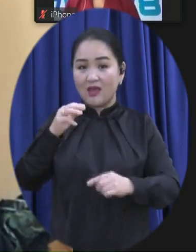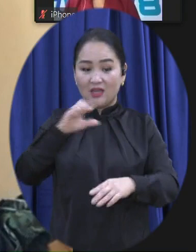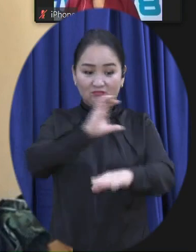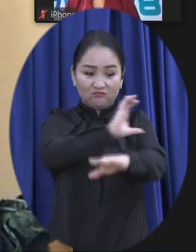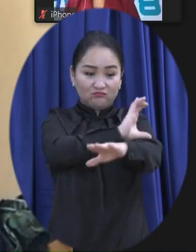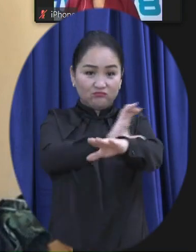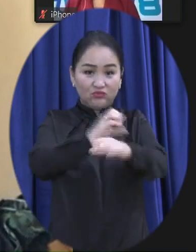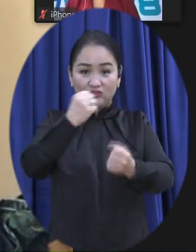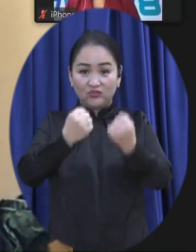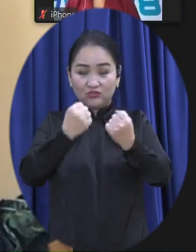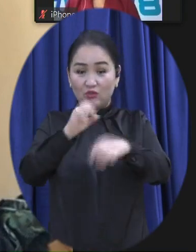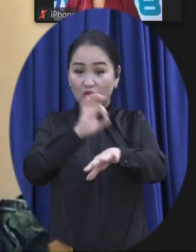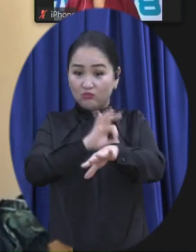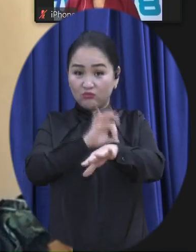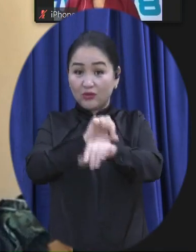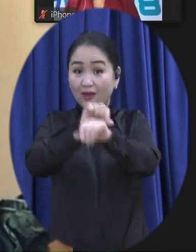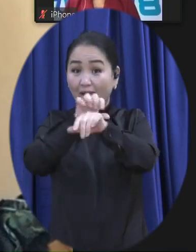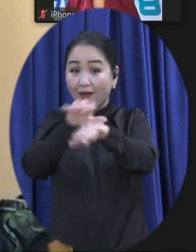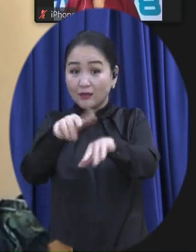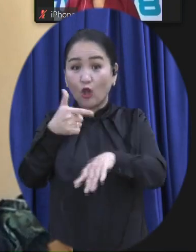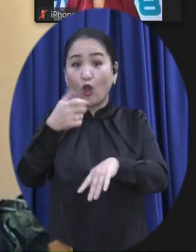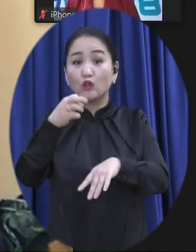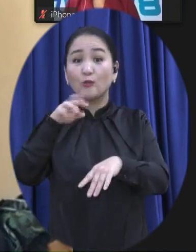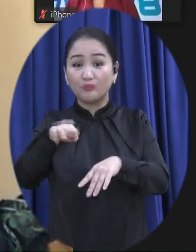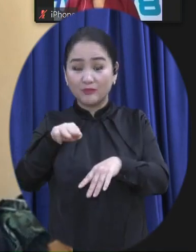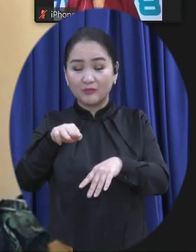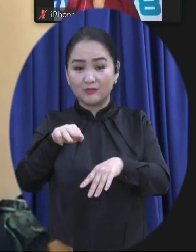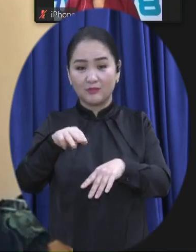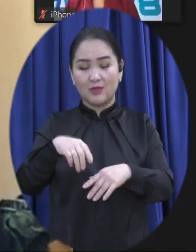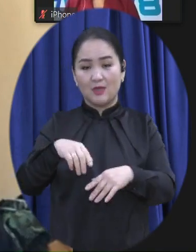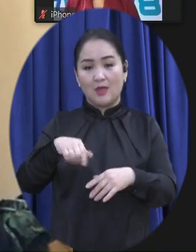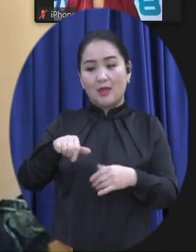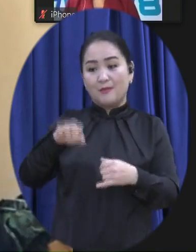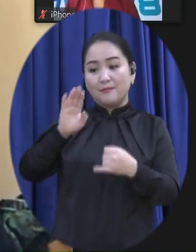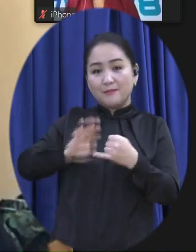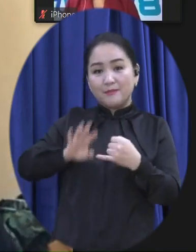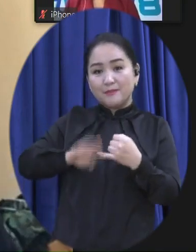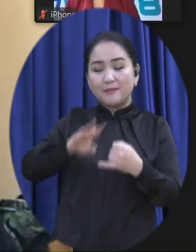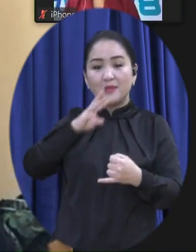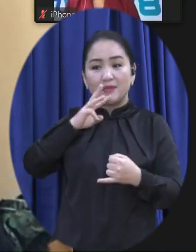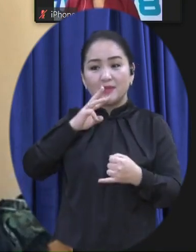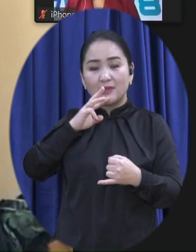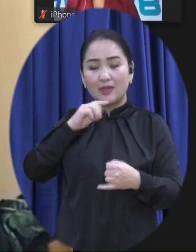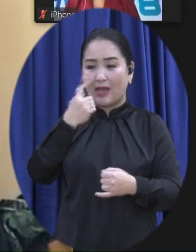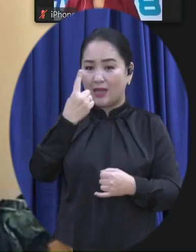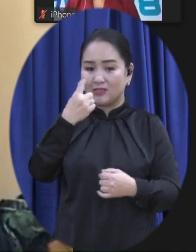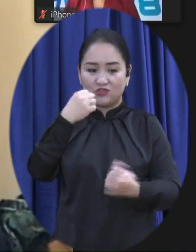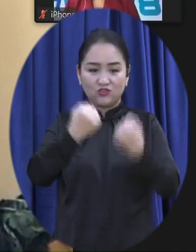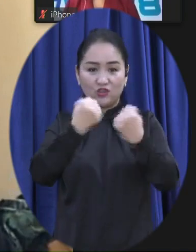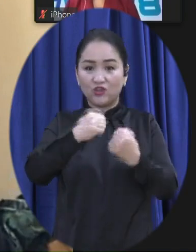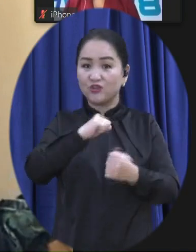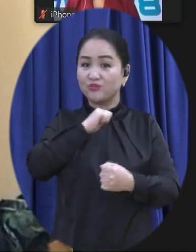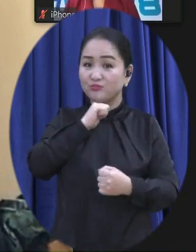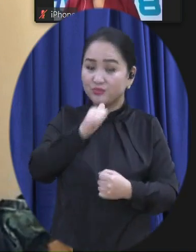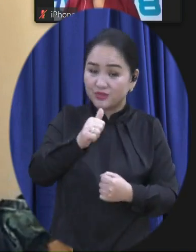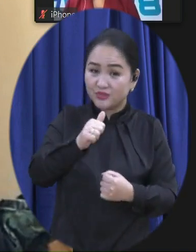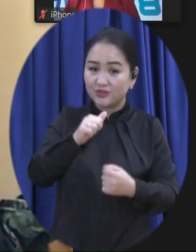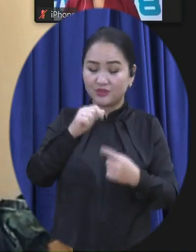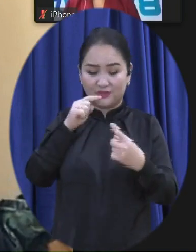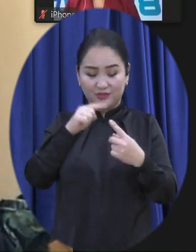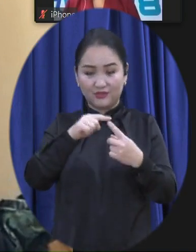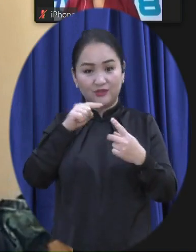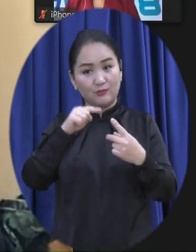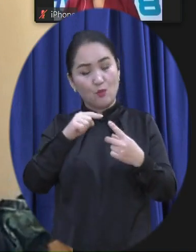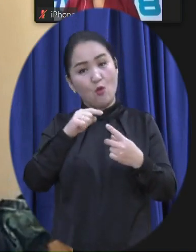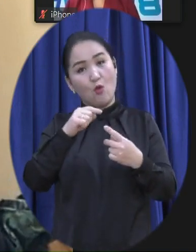нэг голомт байна гэсэн ийм мэдээлэл гарч байсан. За гэтэл сүүлийн үед олон нийт ганцхан одоо тээврийн жолоочтой жолоочос ихтэй голомт